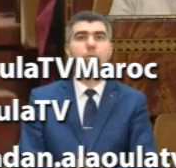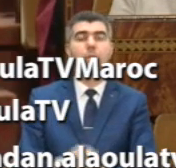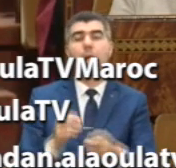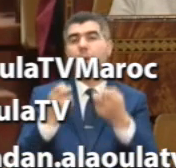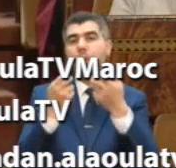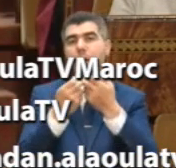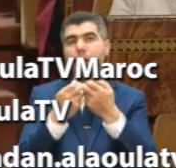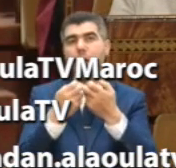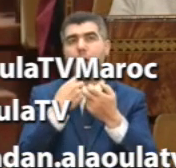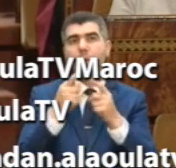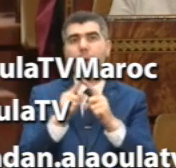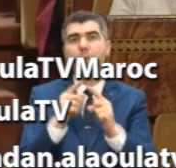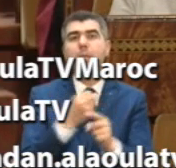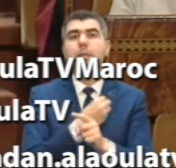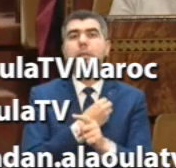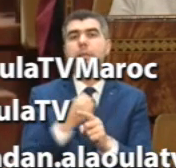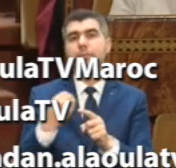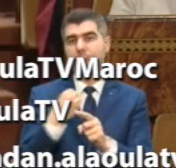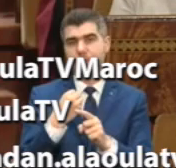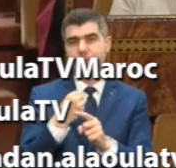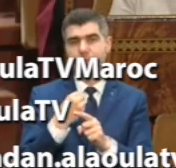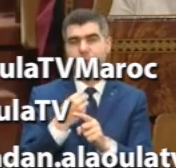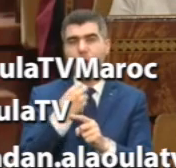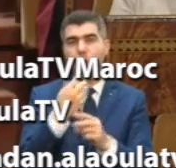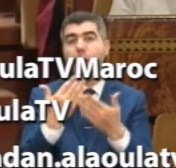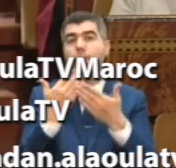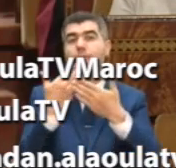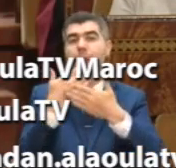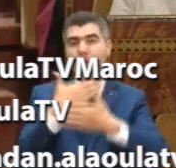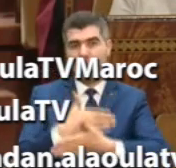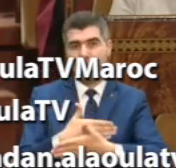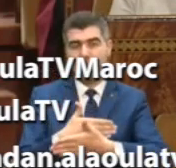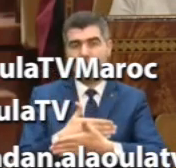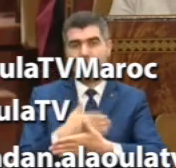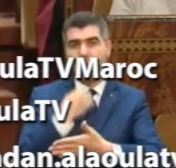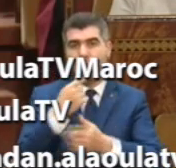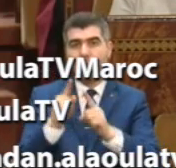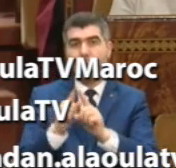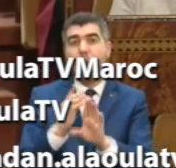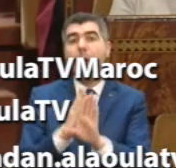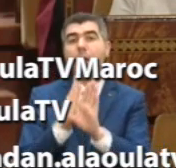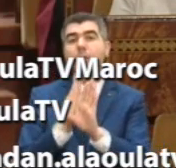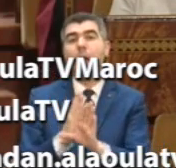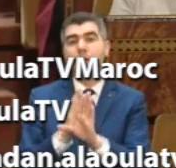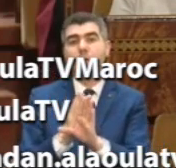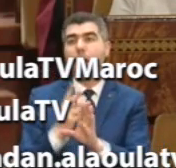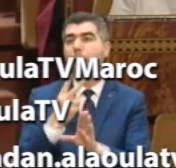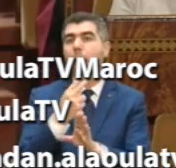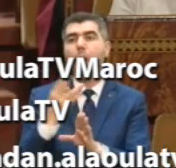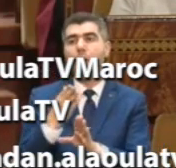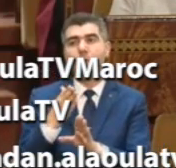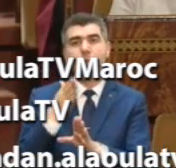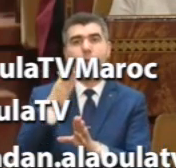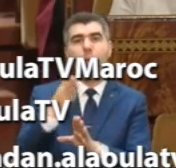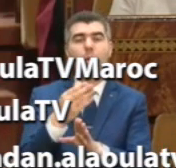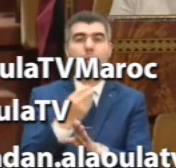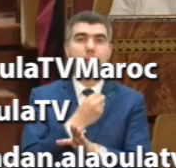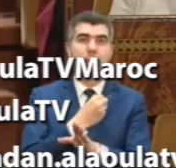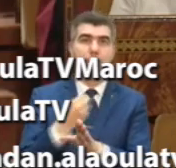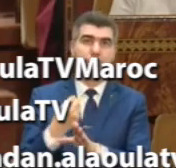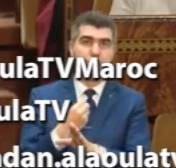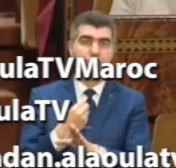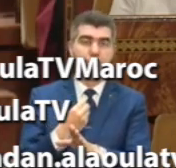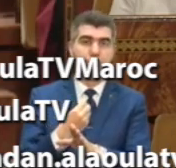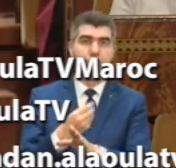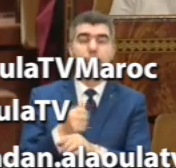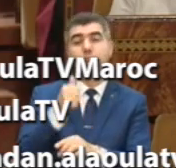نموذج قطاع الصحة، السيد الوزير ليلا تقع إشكالات كبرى مع الحراس، وبالتالي السيد الوزير